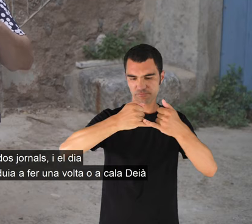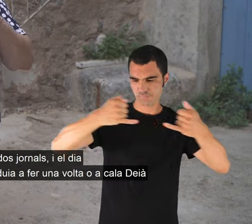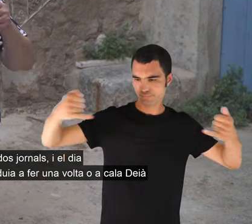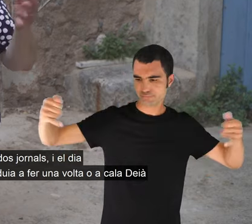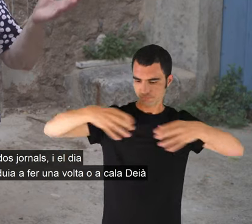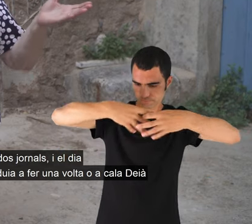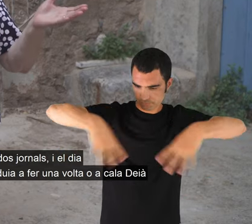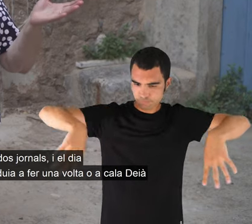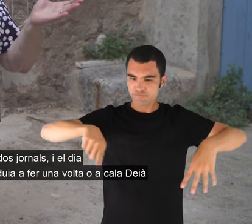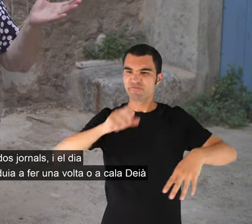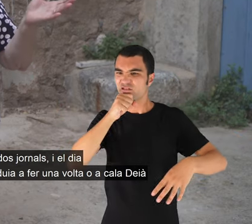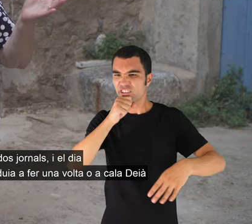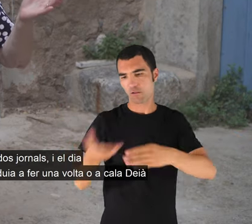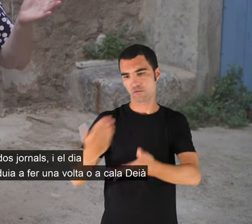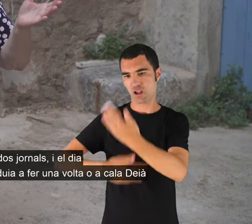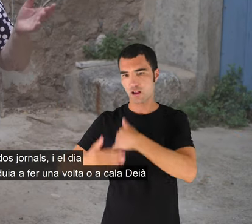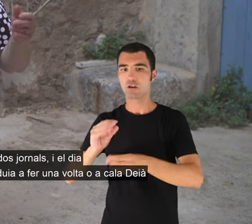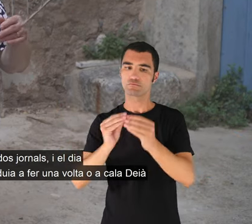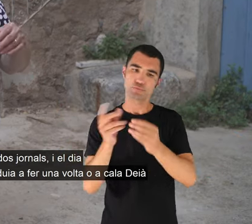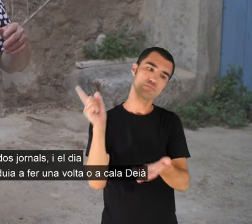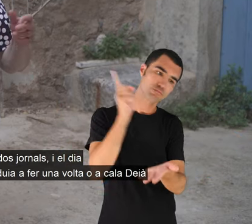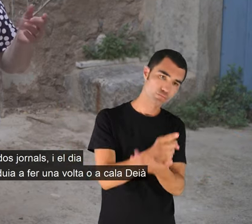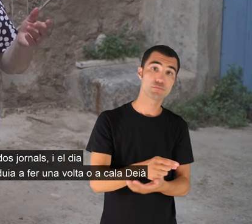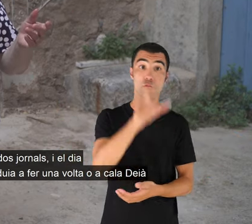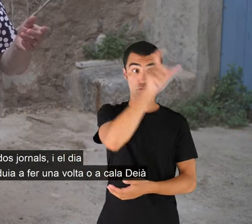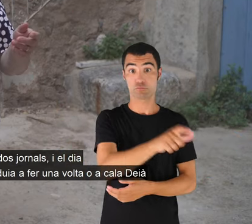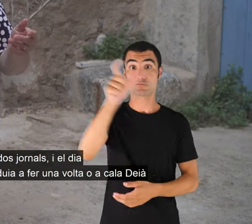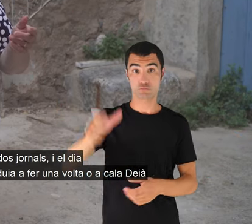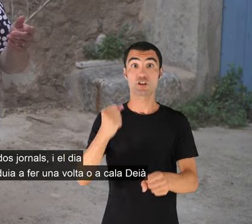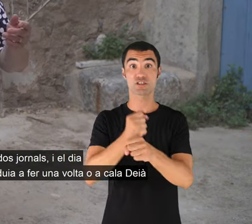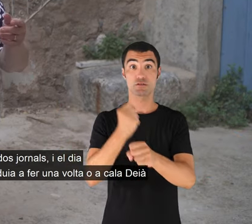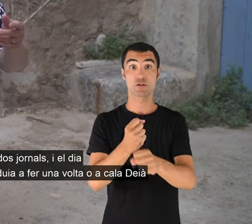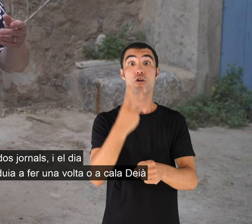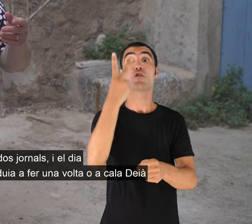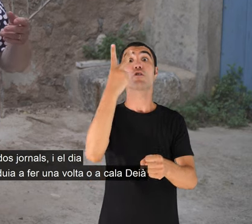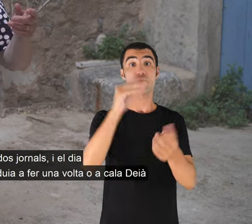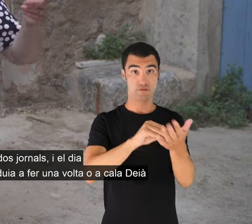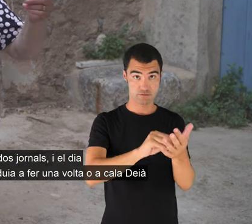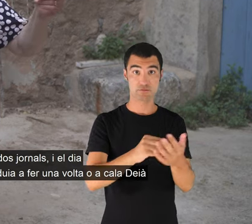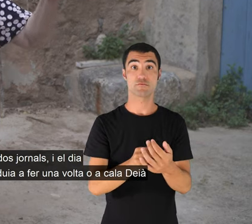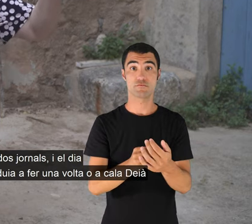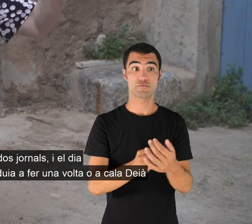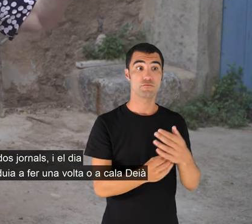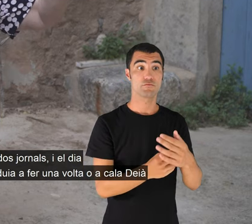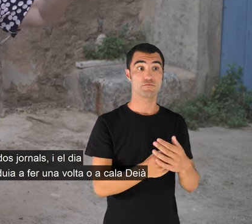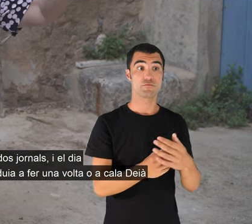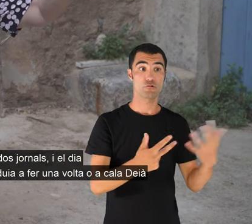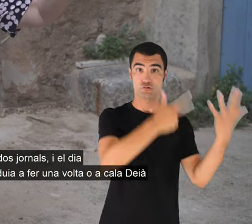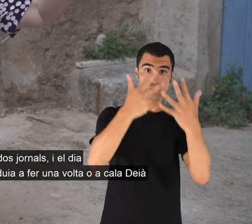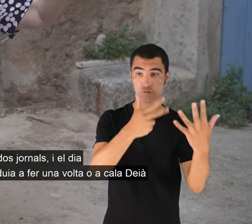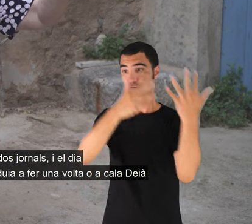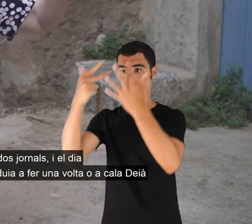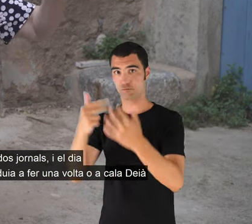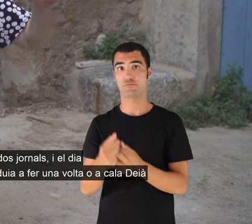fer, i hi havia dies que feia dos jornals. I els dies que no feia dos jornals, pues, venia amb el Gabrielín allà a la